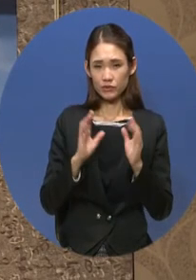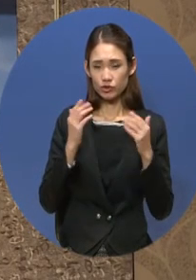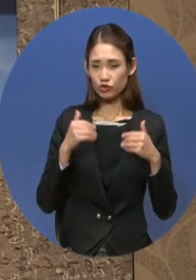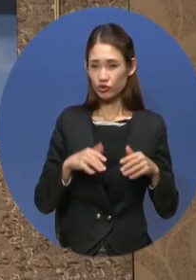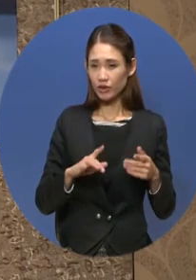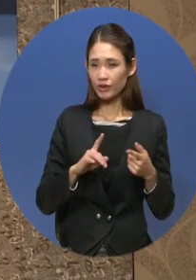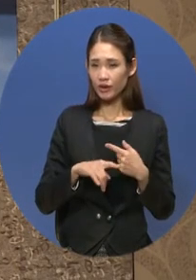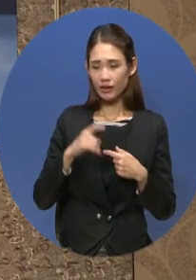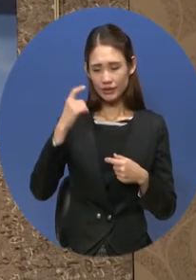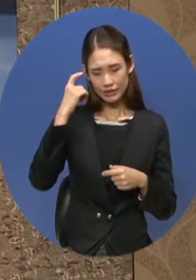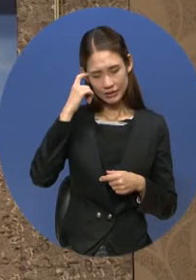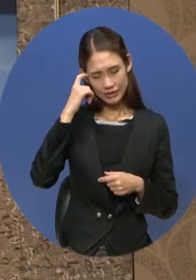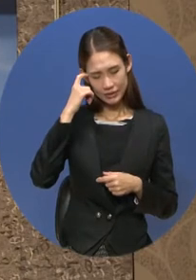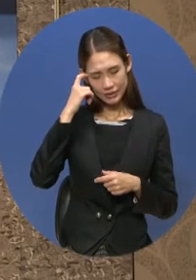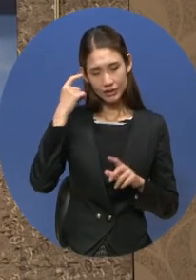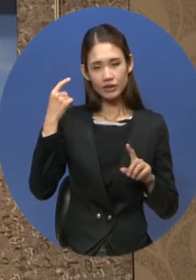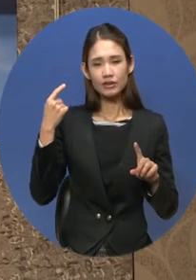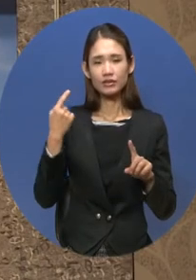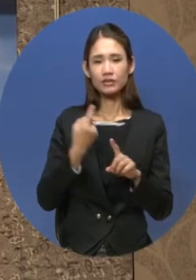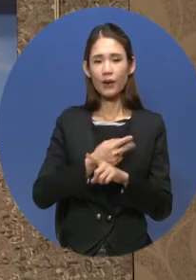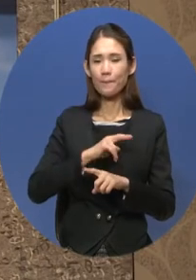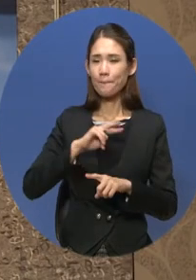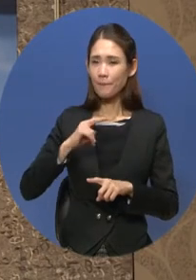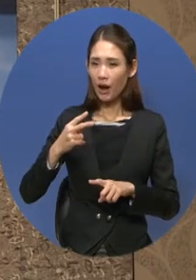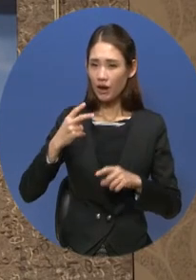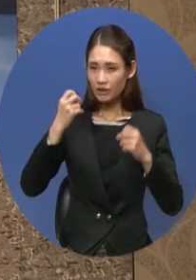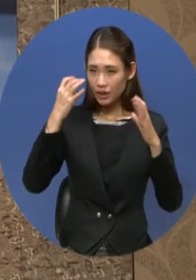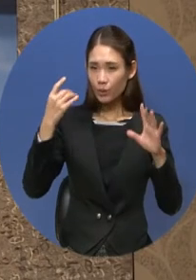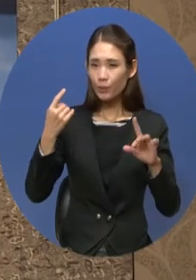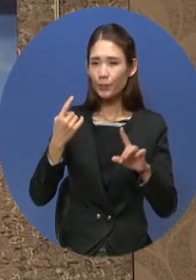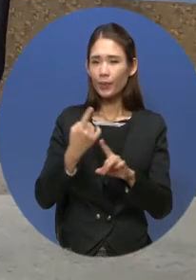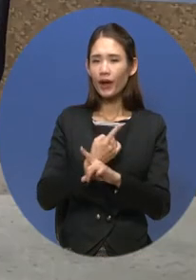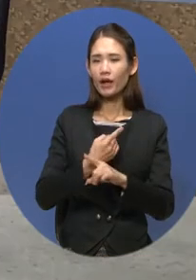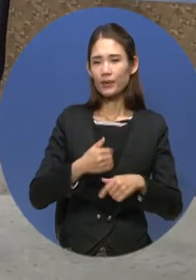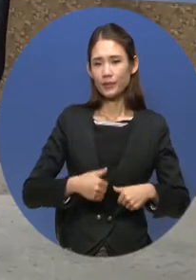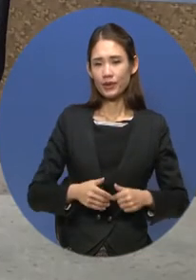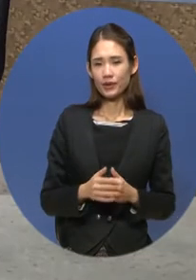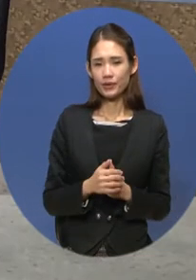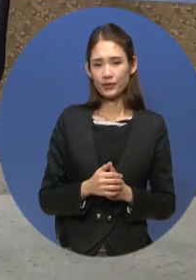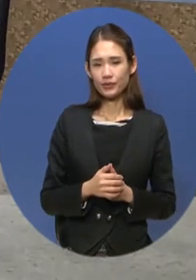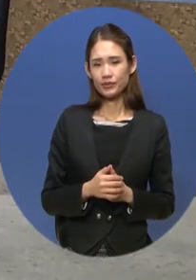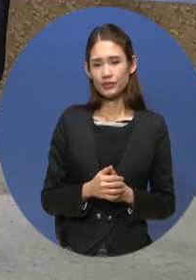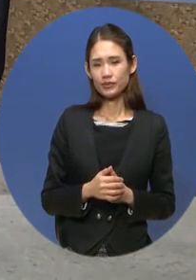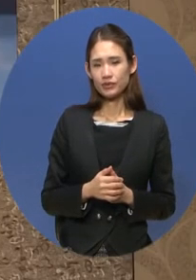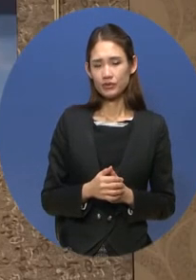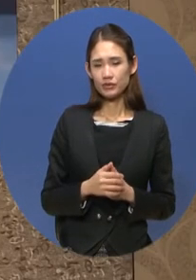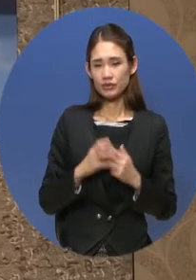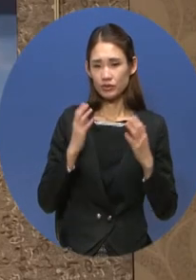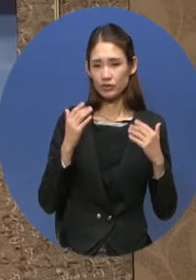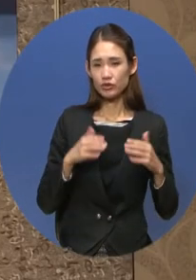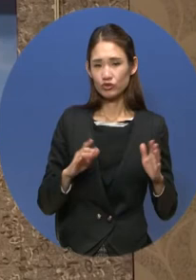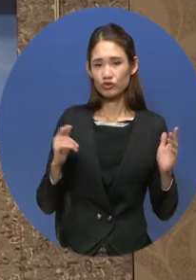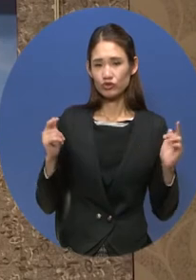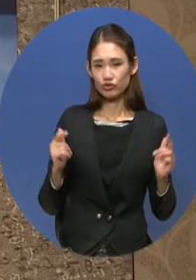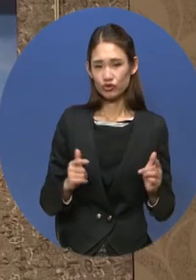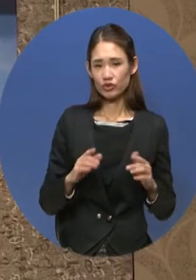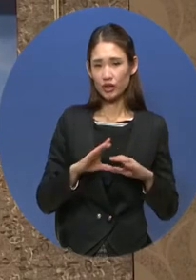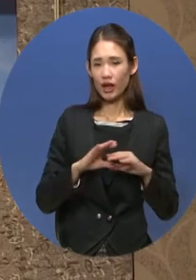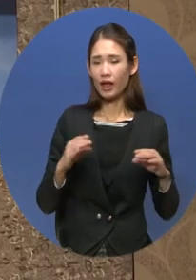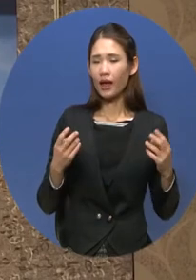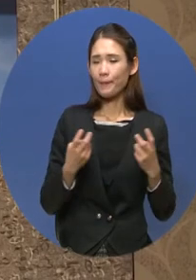대한 것에 대한 그 인식이 새롭게 또 조명된다고 봐요. 그래서 제가 이제 저출산을 대책을